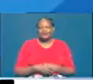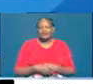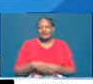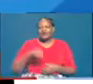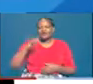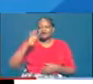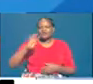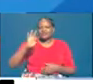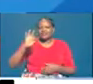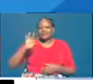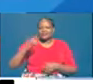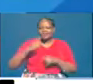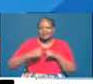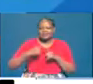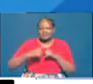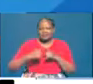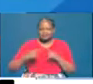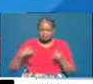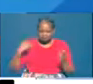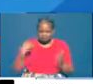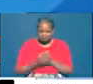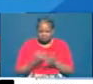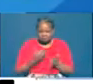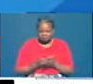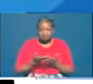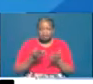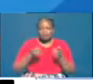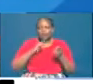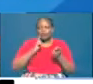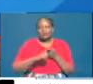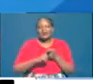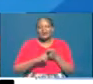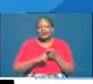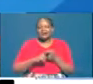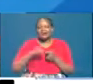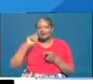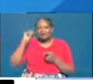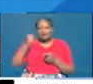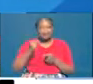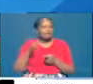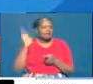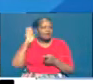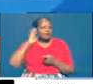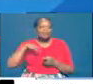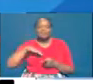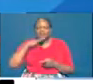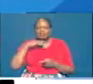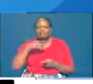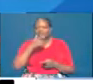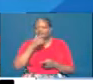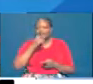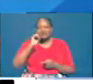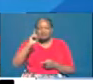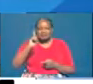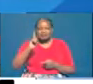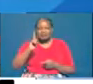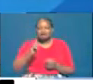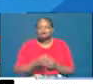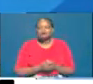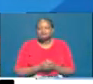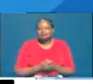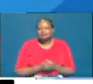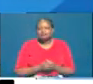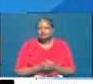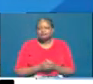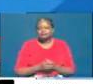Sasa kufikia leo ambapo Kenya iliamkia habari za kuhuzunisha kuhusu kifo cha mwanzilishi wa taifa hili Rais Mzee Jomo